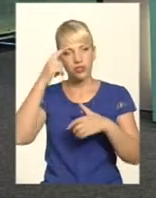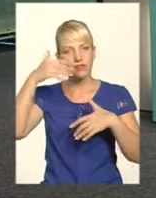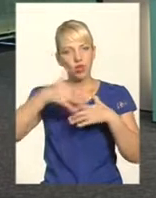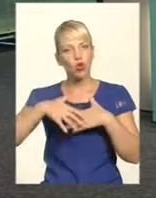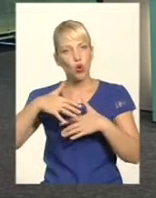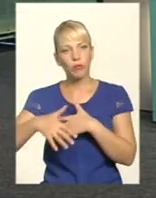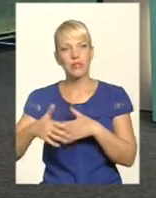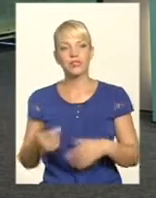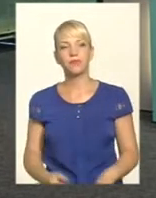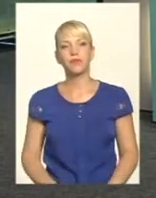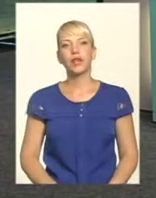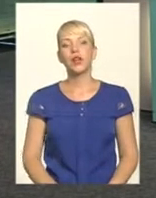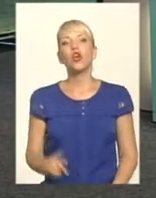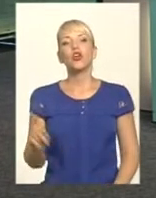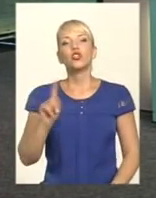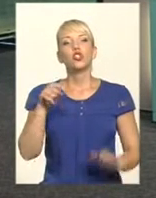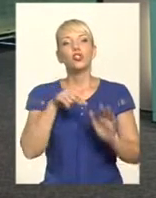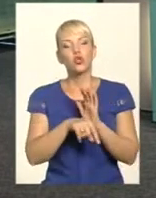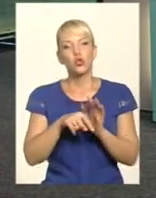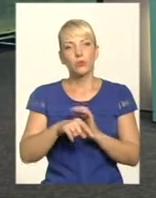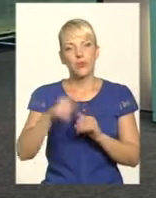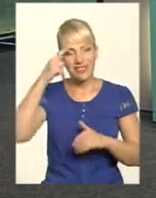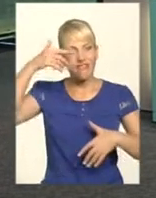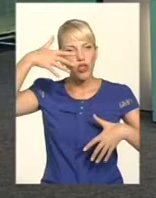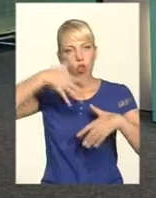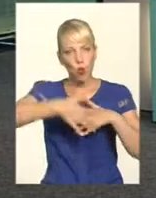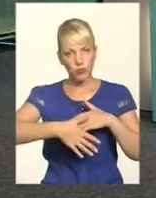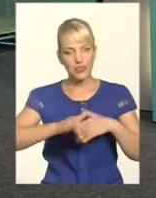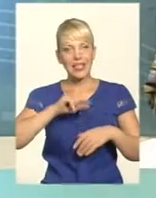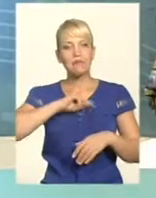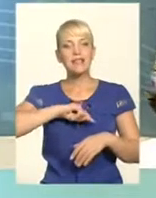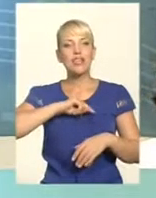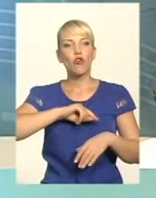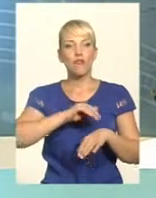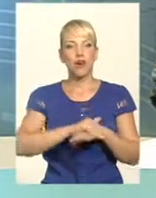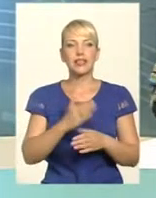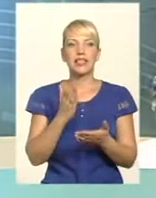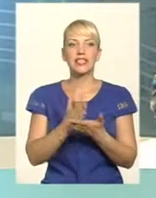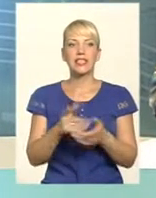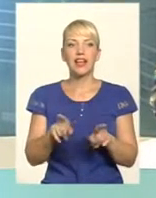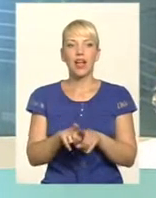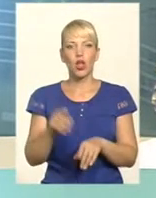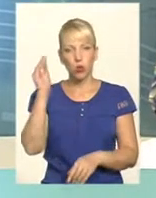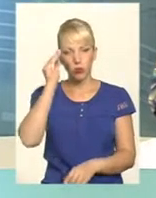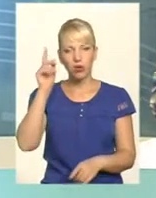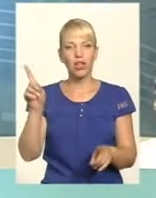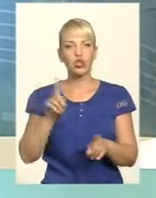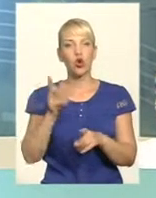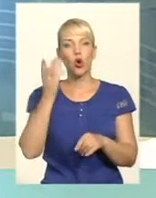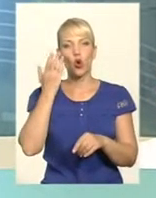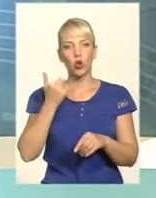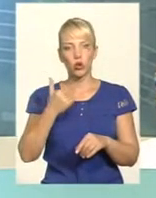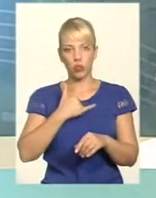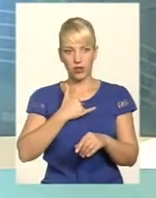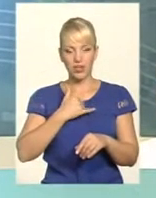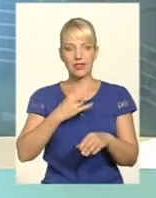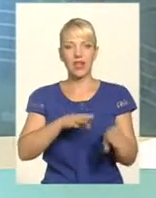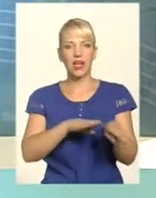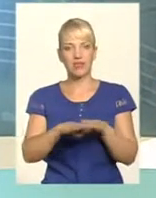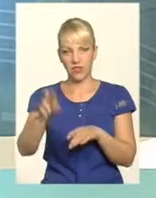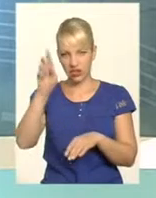стосовно свідомості і стосовно психологічного фактору. Побутує така думка, що коли в нас на рівні